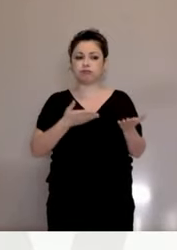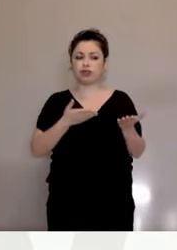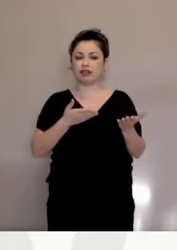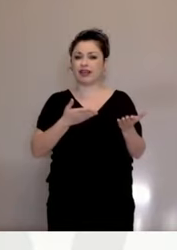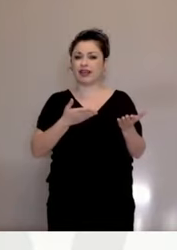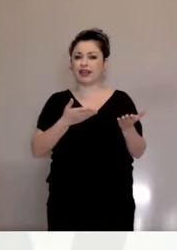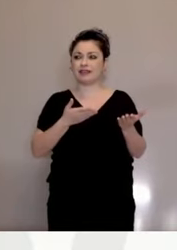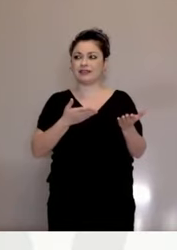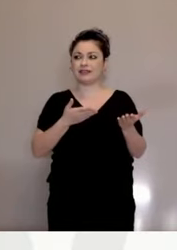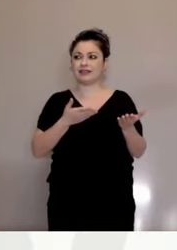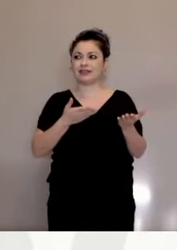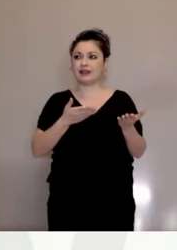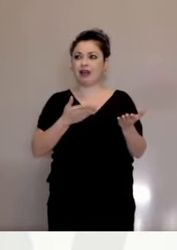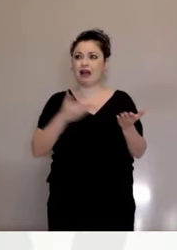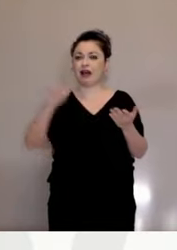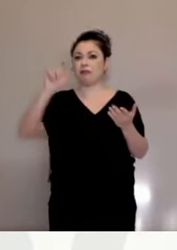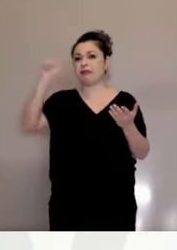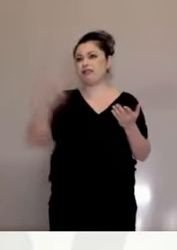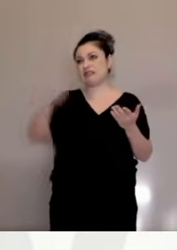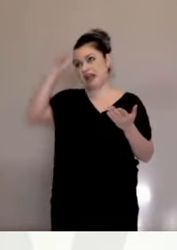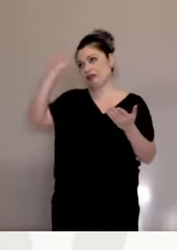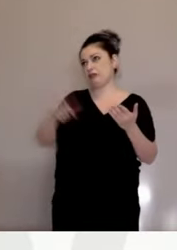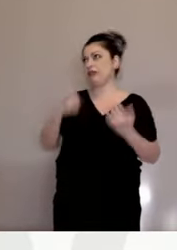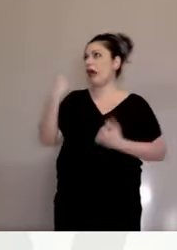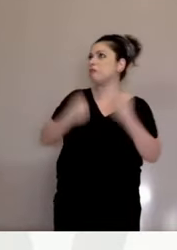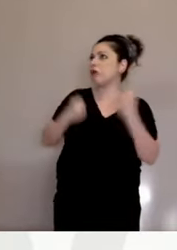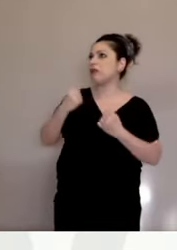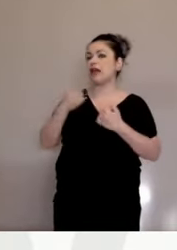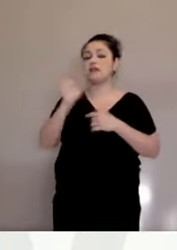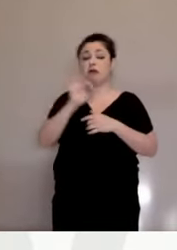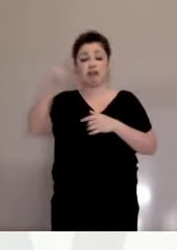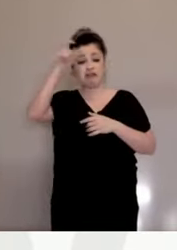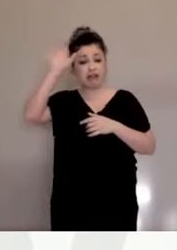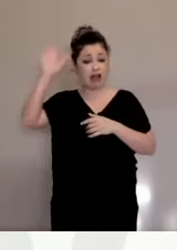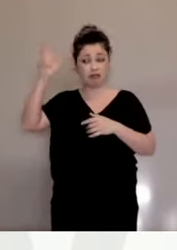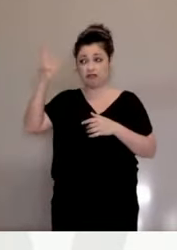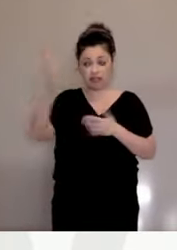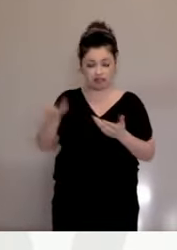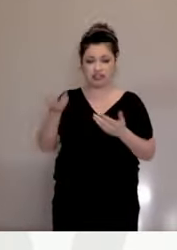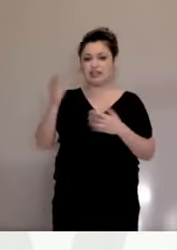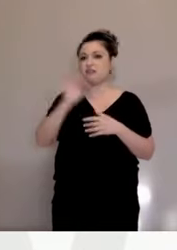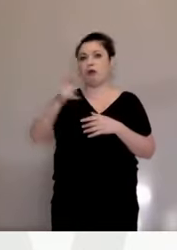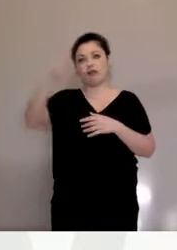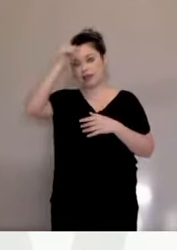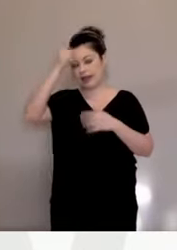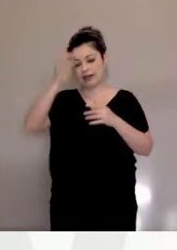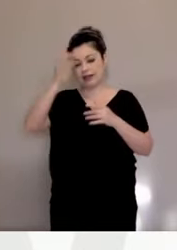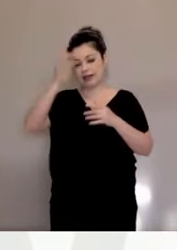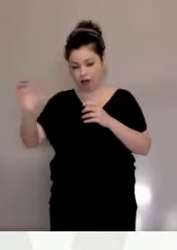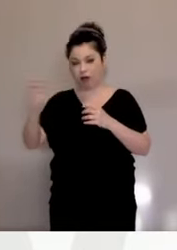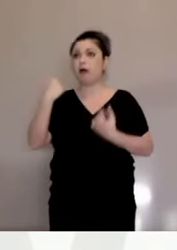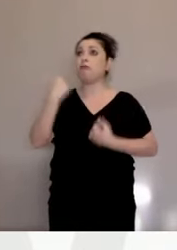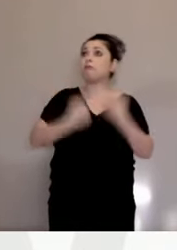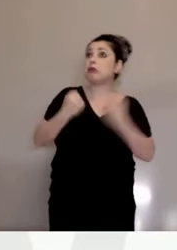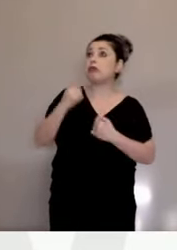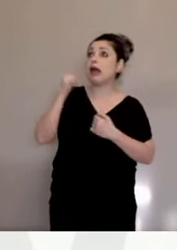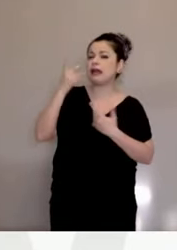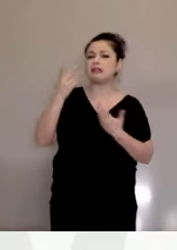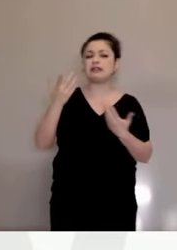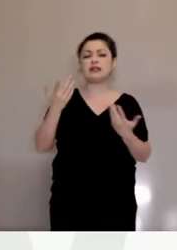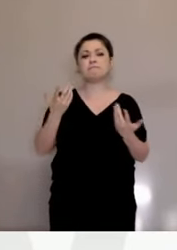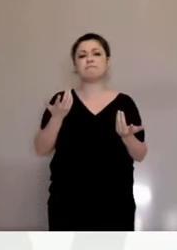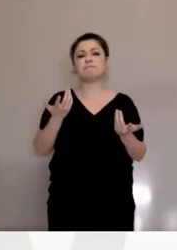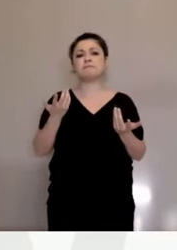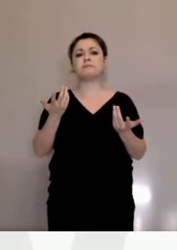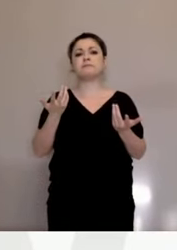con il Stato italiano o il Stato francese o il tedesco, tutti